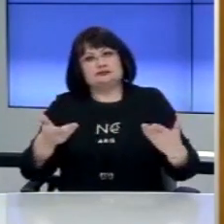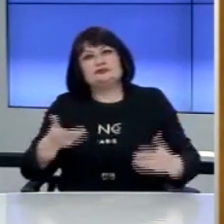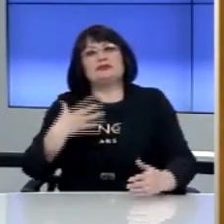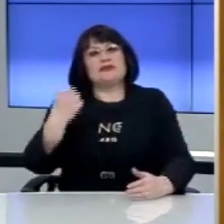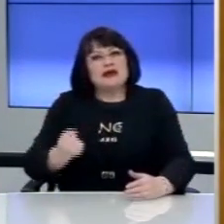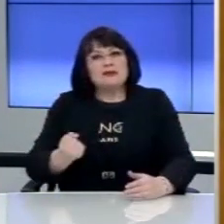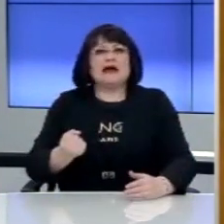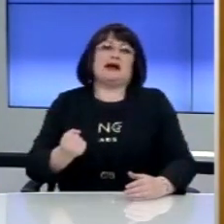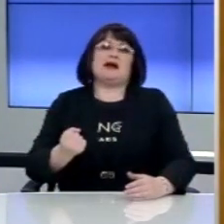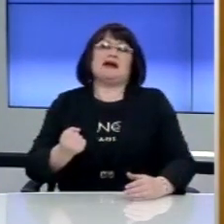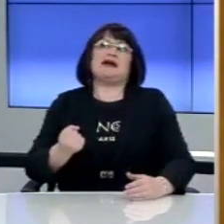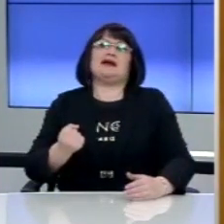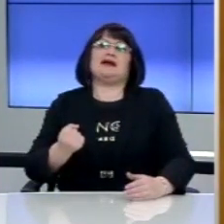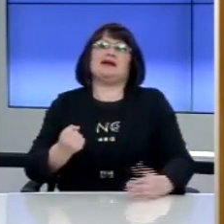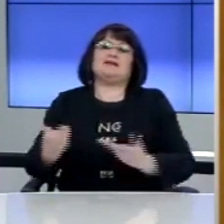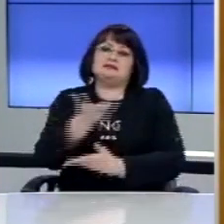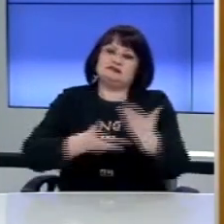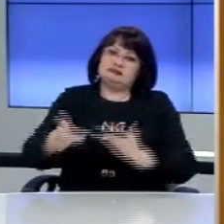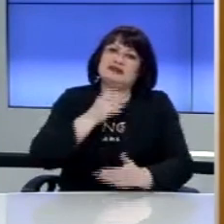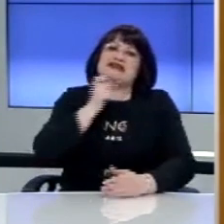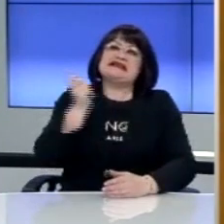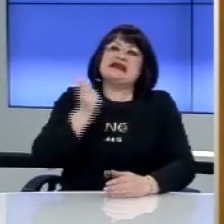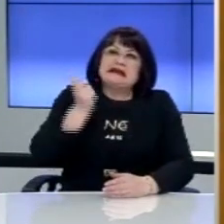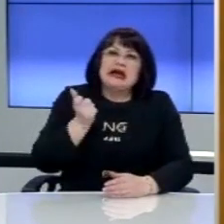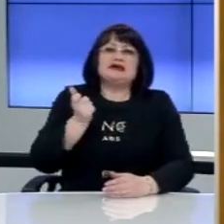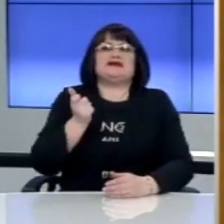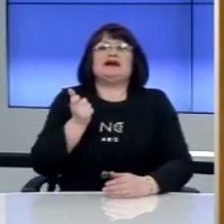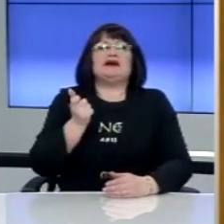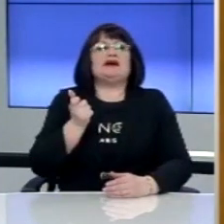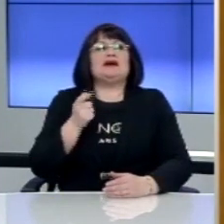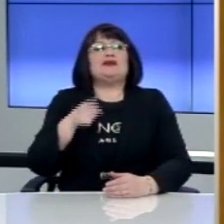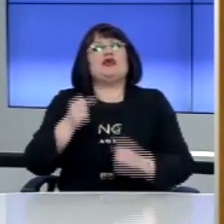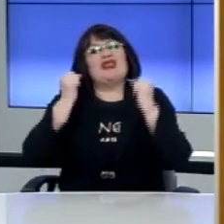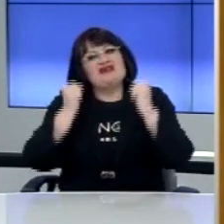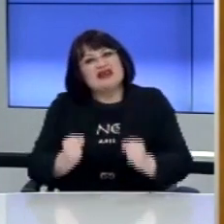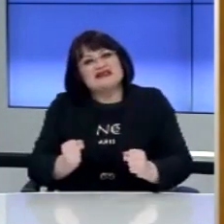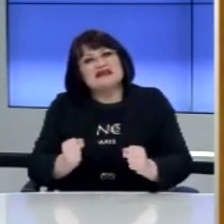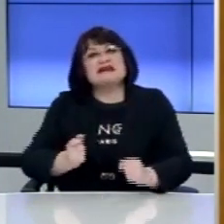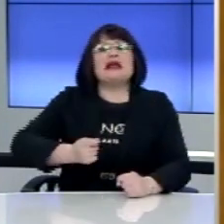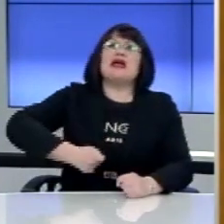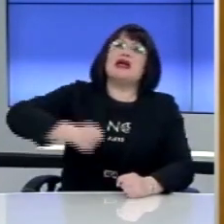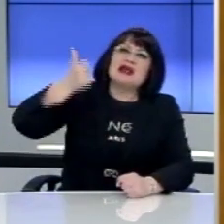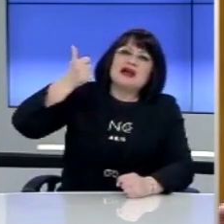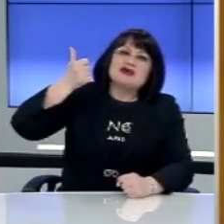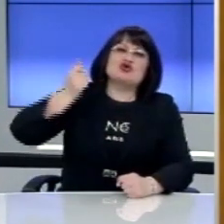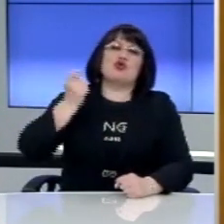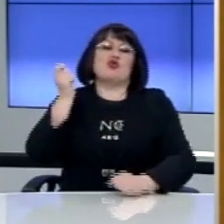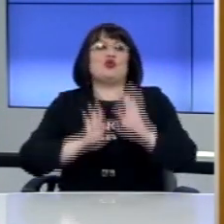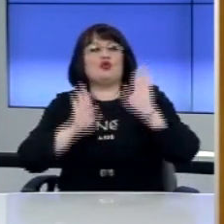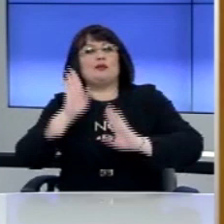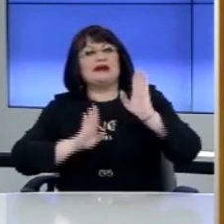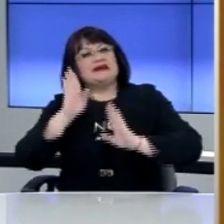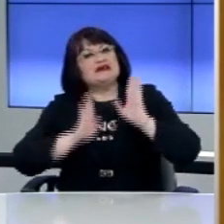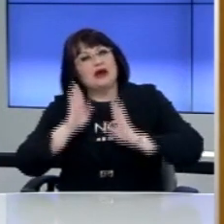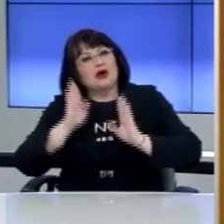υπάρχει η ανταποδοτική σύνταξη, η οποία θα βασίζεται στο ρίσκο και στο χρηματιστηριακό